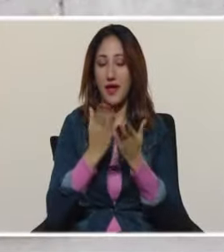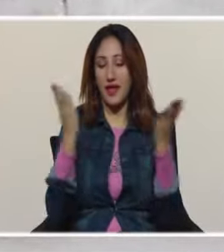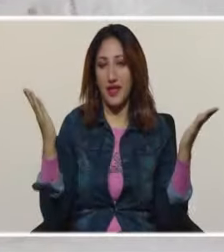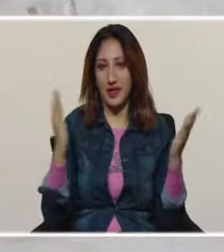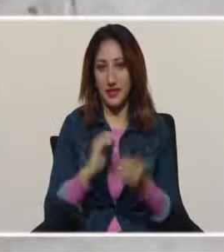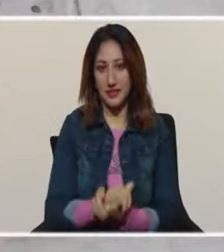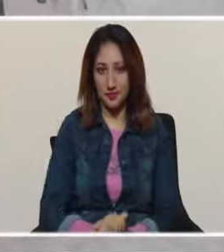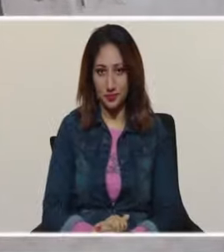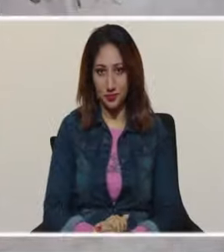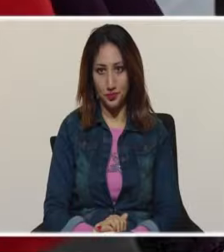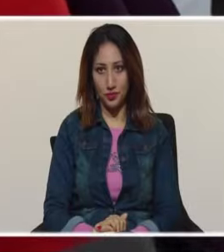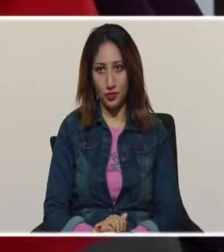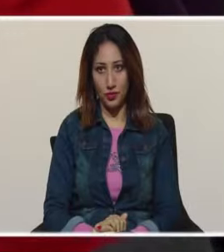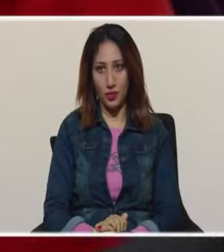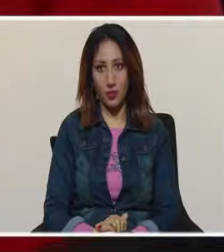كلها.